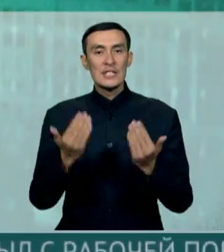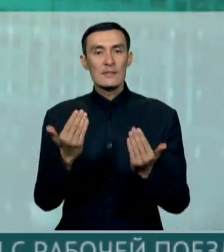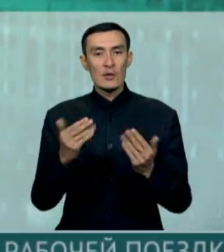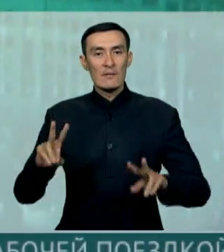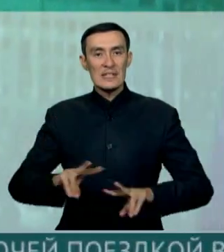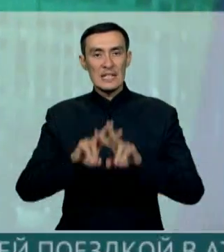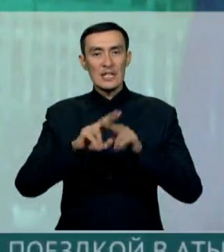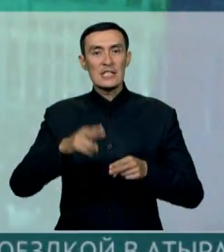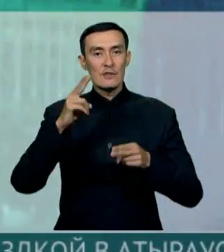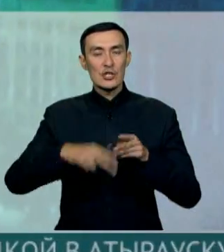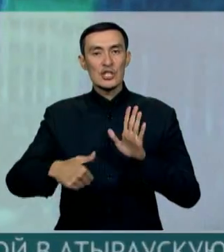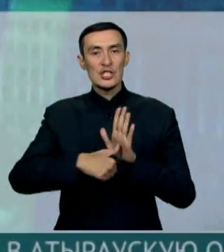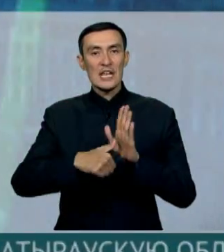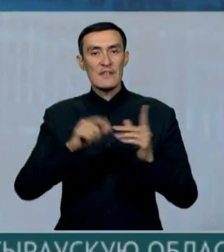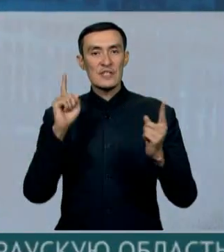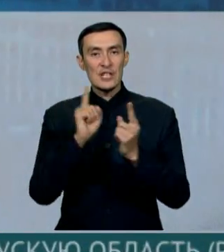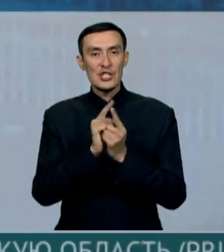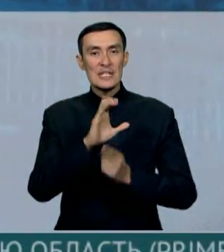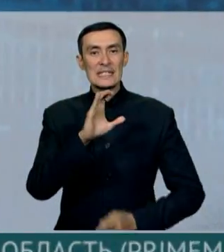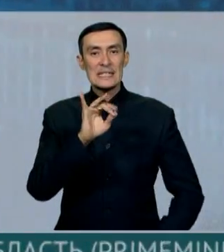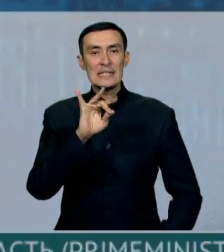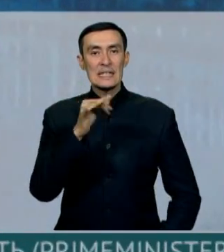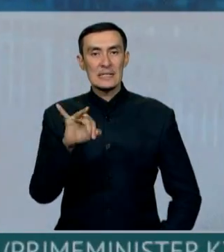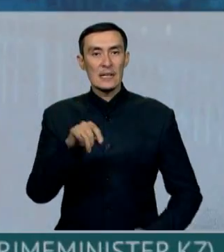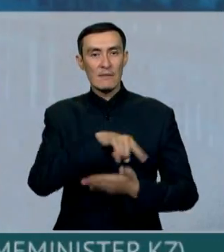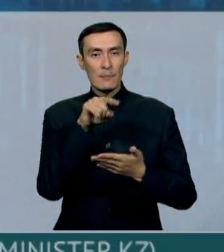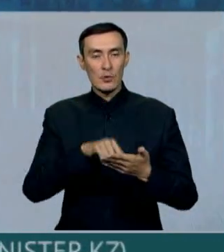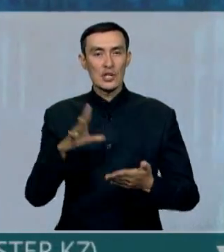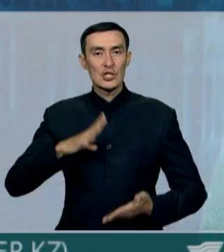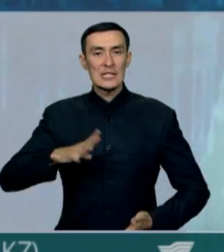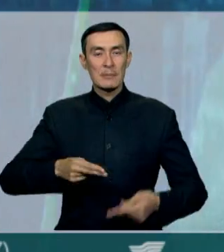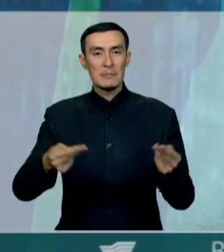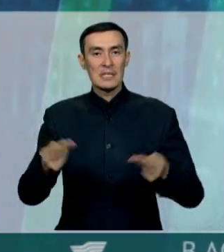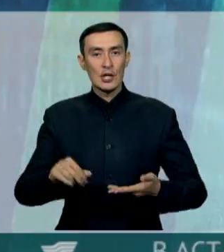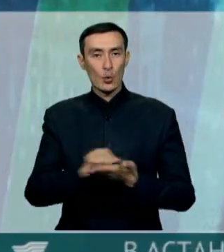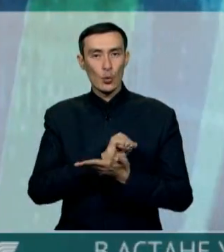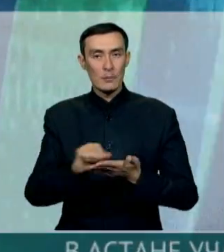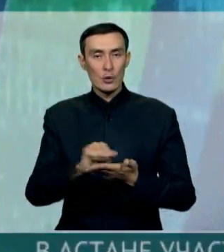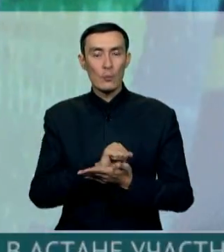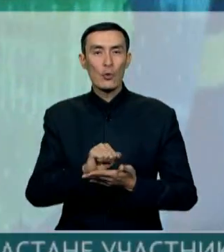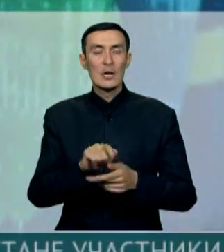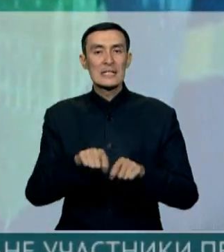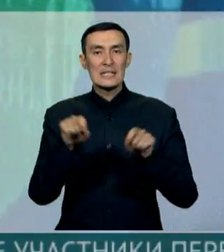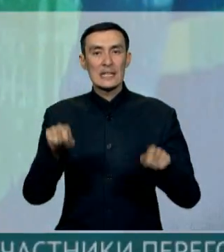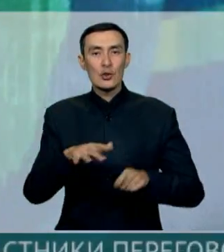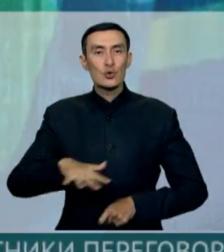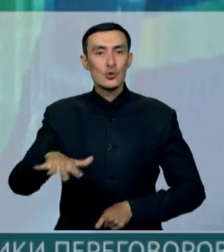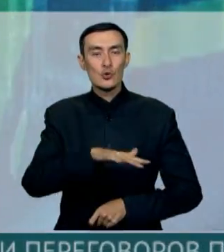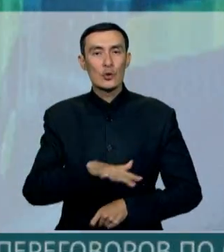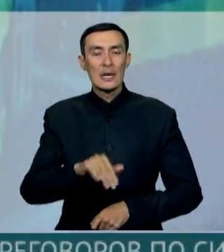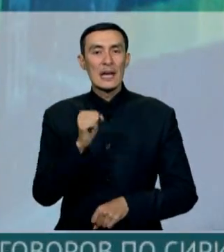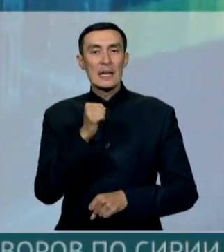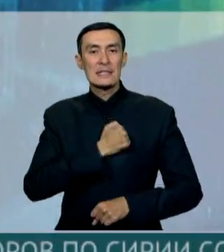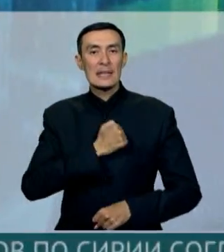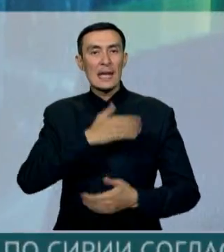Сегодня в Астане завершается шестая встреча по Сирии. Ожидается подписание итогового документа по созданию зон деэскалации.